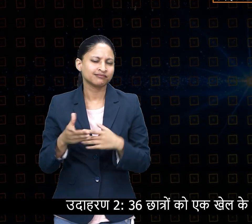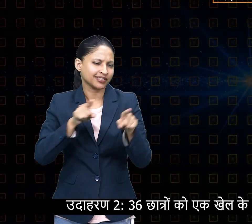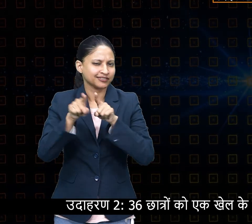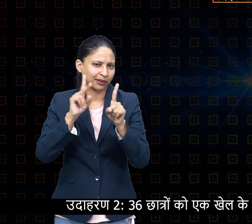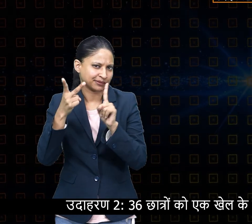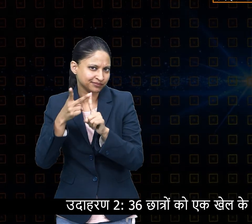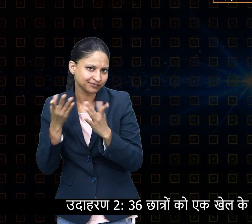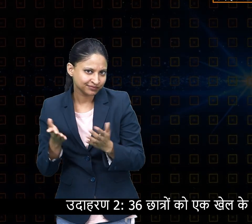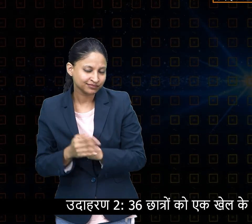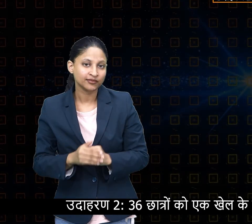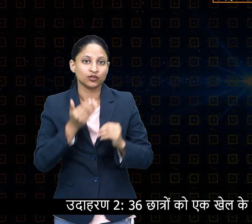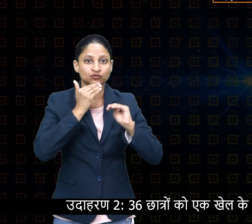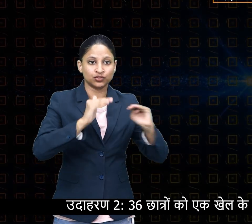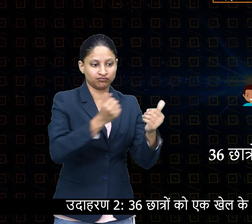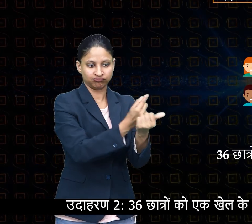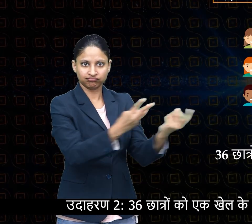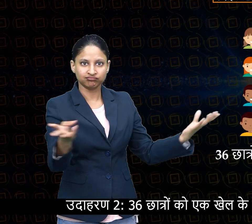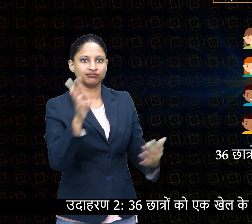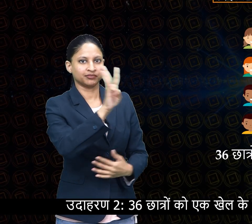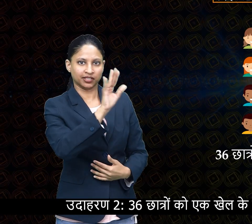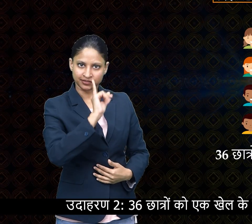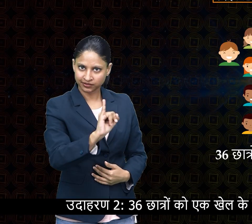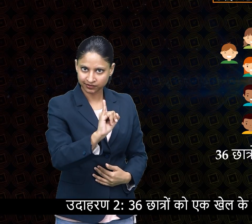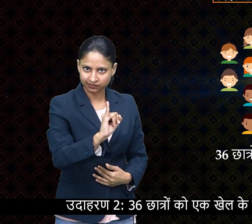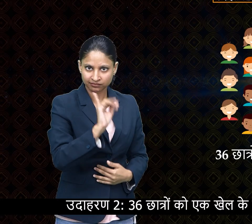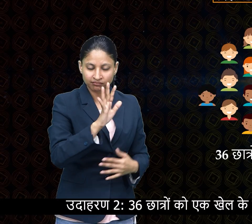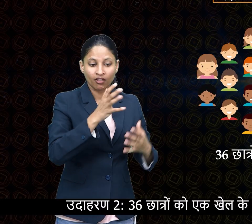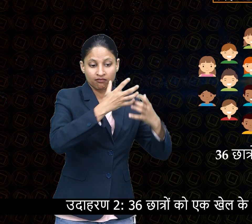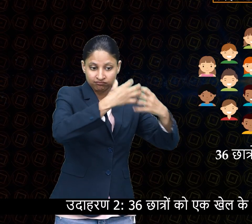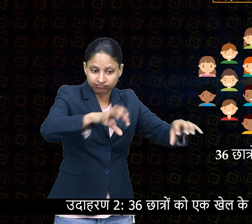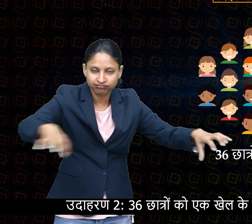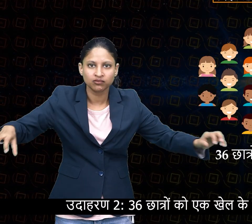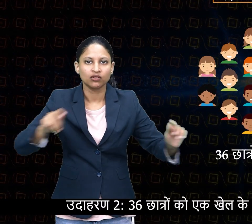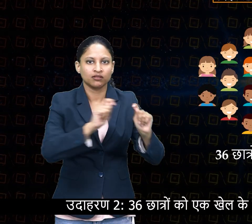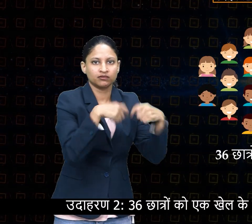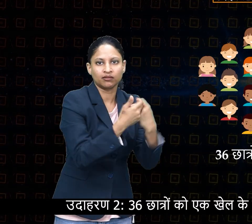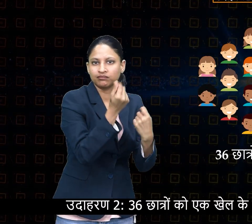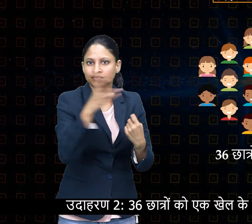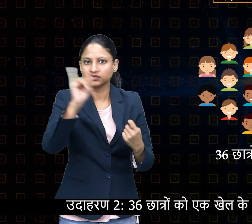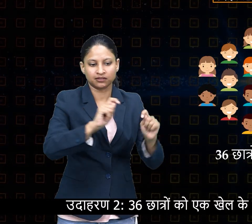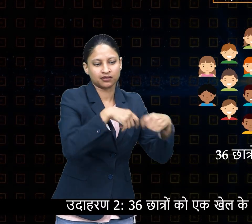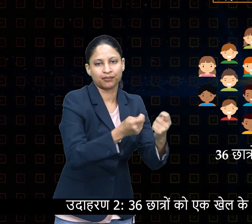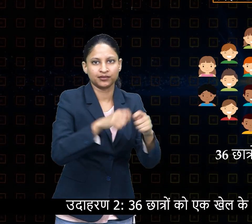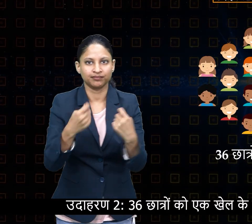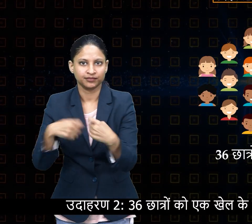उदाहरण 2, 36 छात्रों को एक खेल के लिए 6 टीमों में विभाजित किया गया।